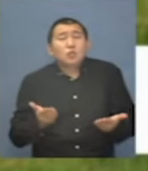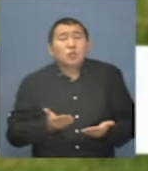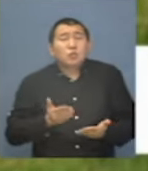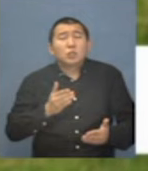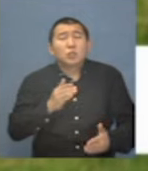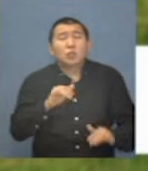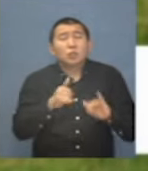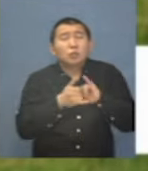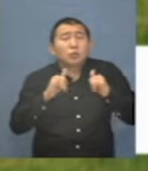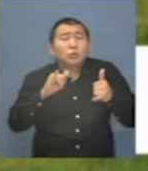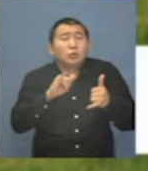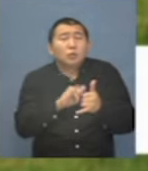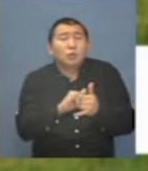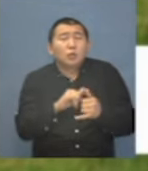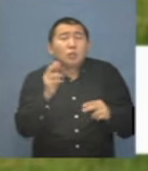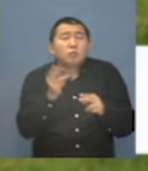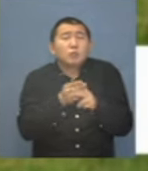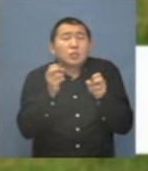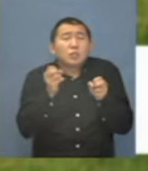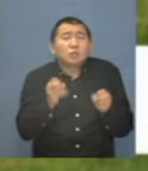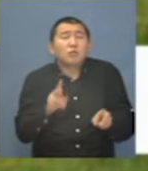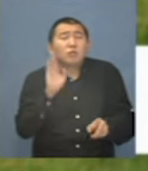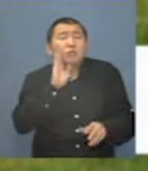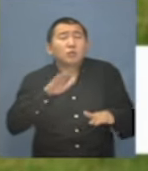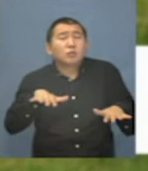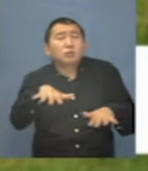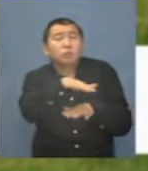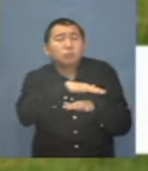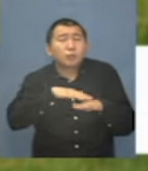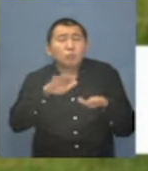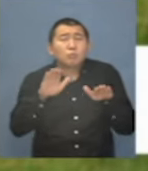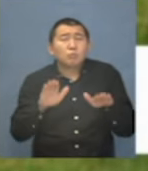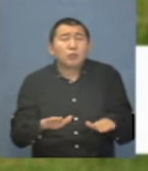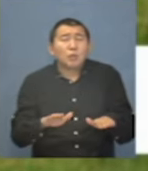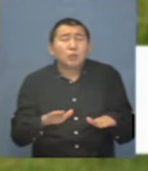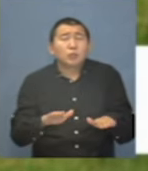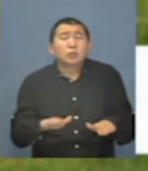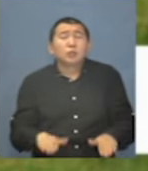безопасности на водоемах. В первую очередь, купаться только в специально отведенных местах,